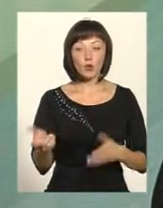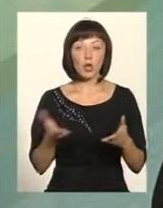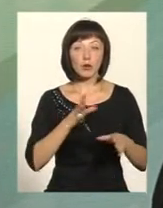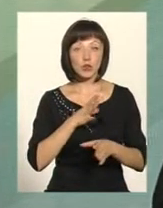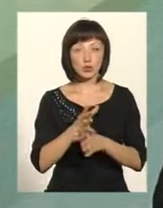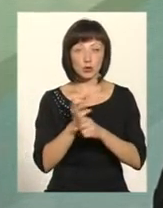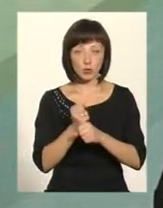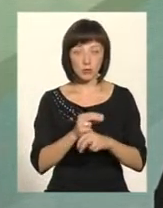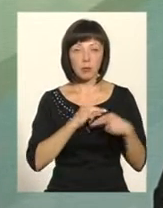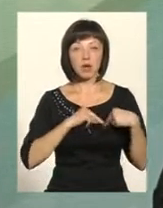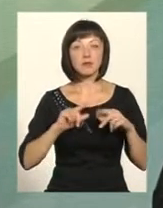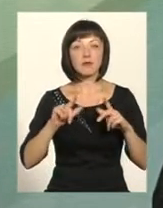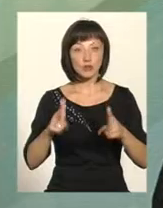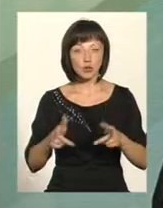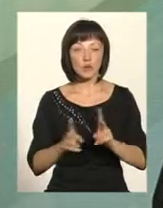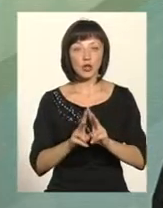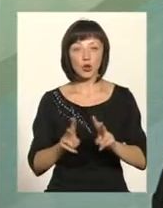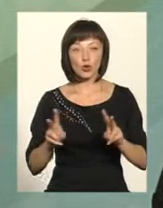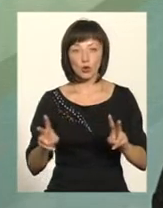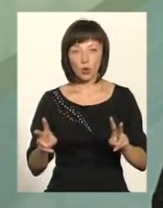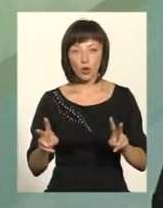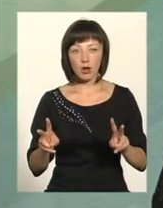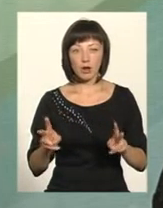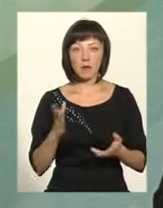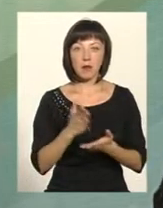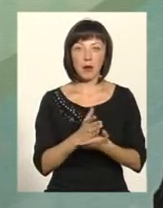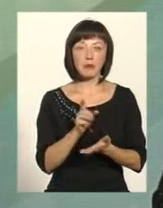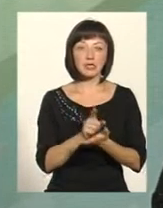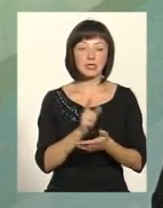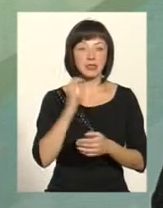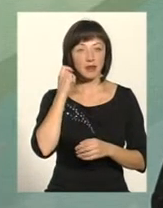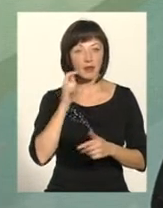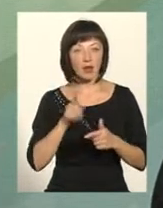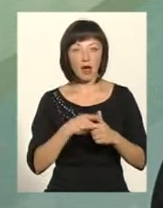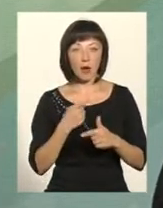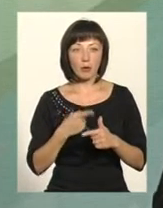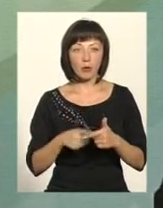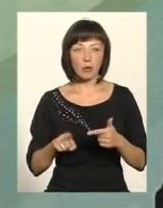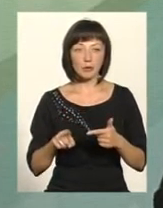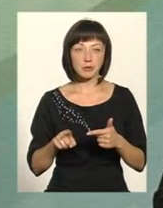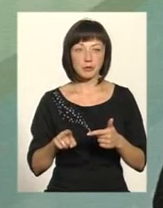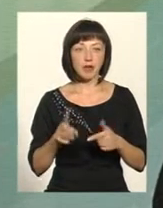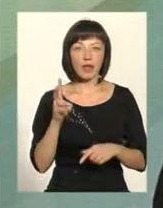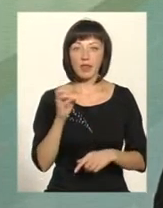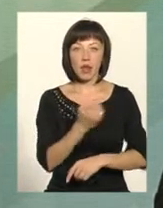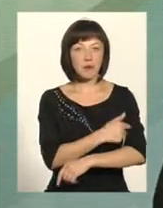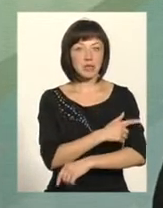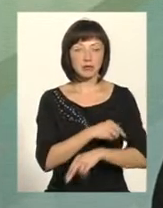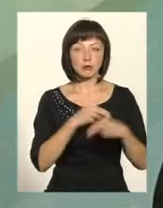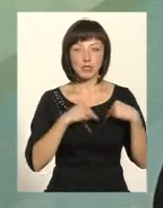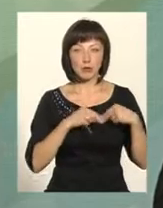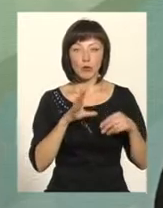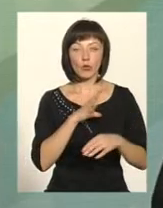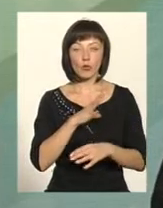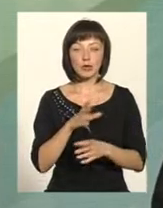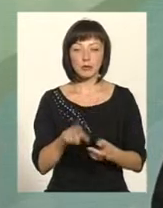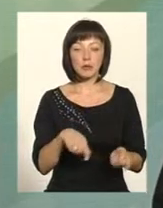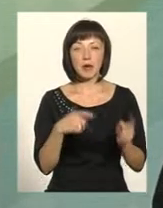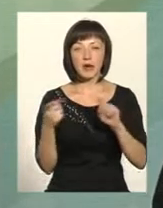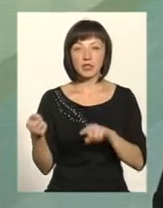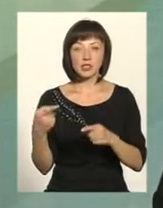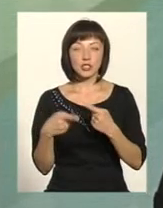всі працевлаштовані. Ті, хто хіба мав пенсійний вік або не медичні працівники, вони були передані